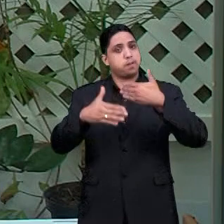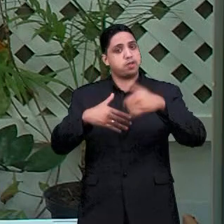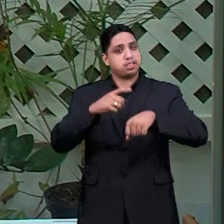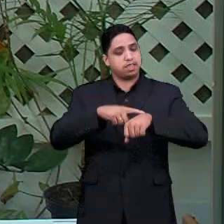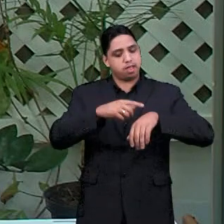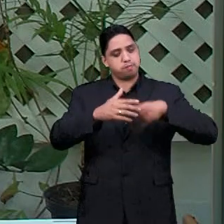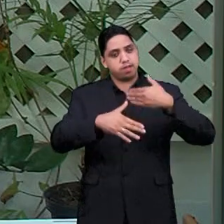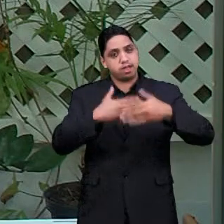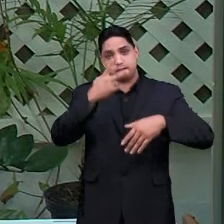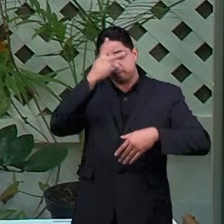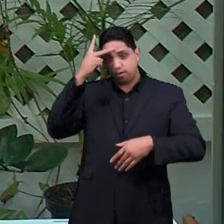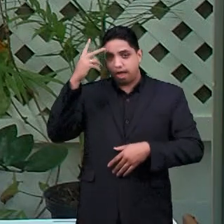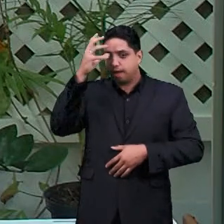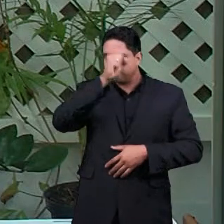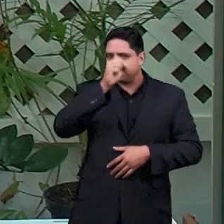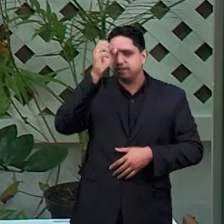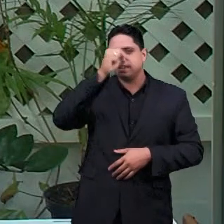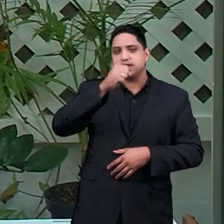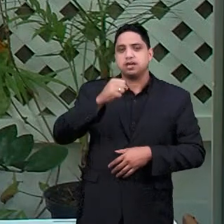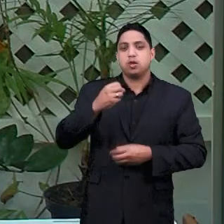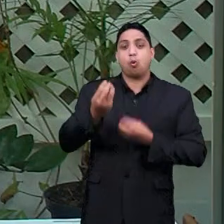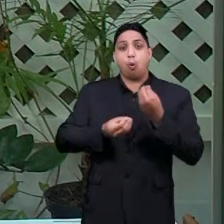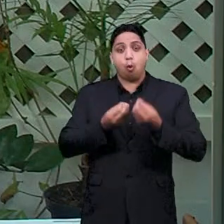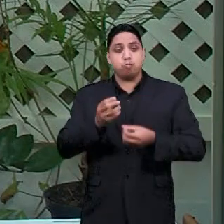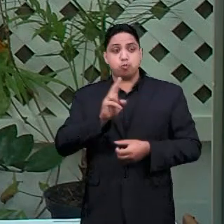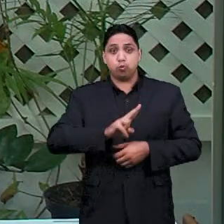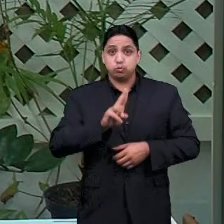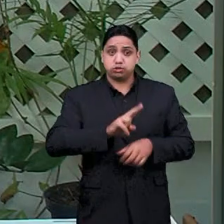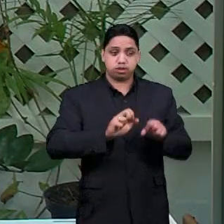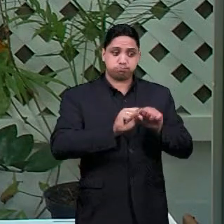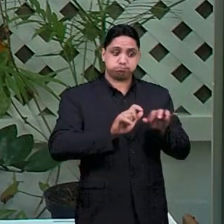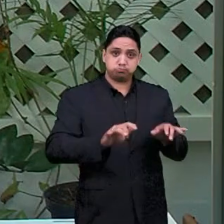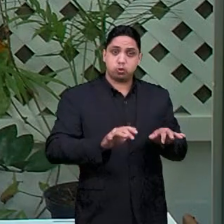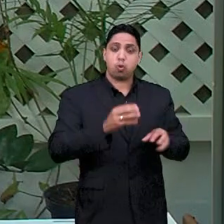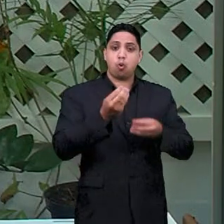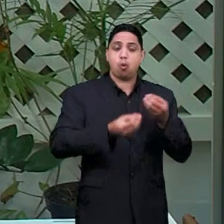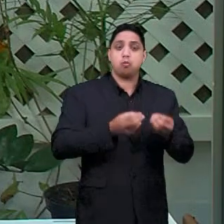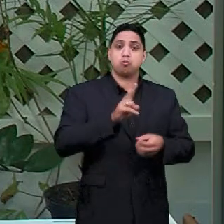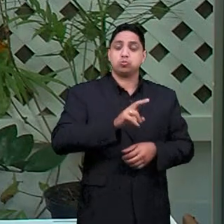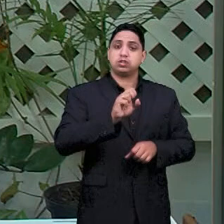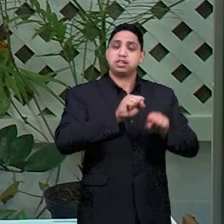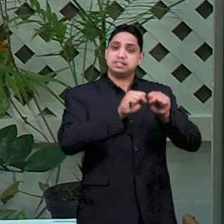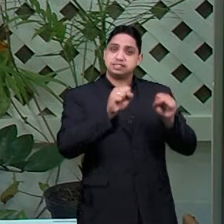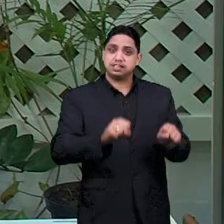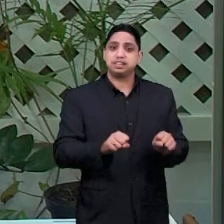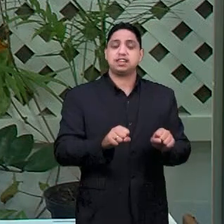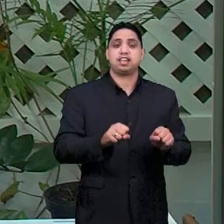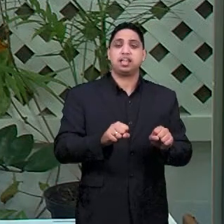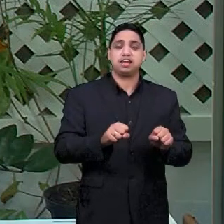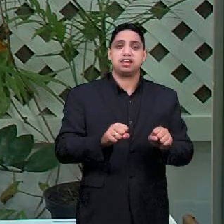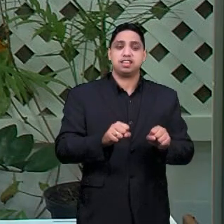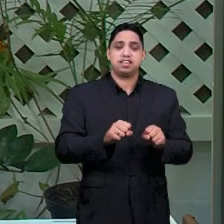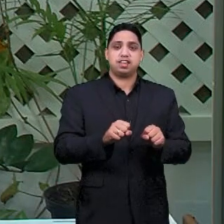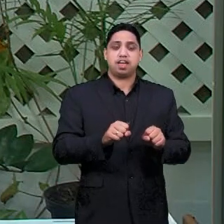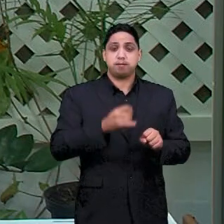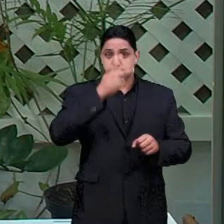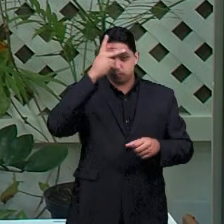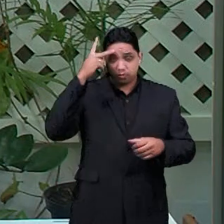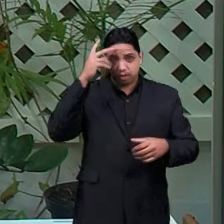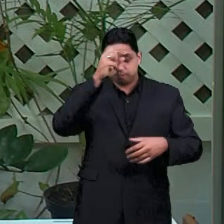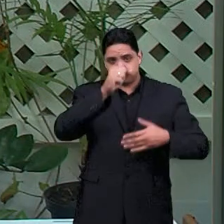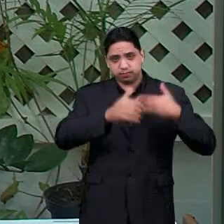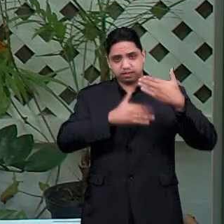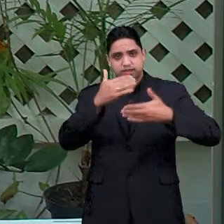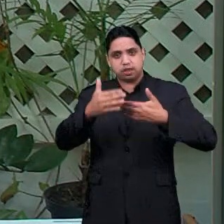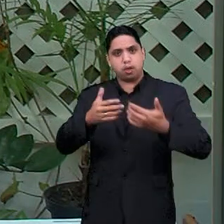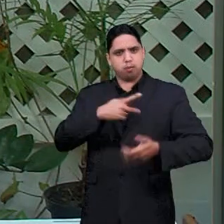À la mesure de la compréhension, même les frères qui n'en voient pas ont commencé à envoyer. Il y a un engagement